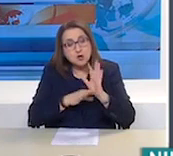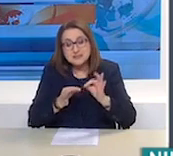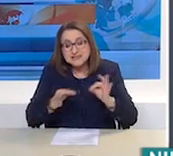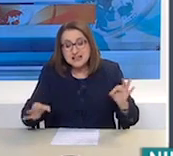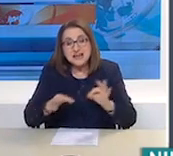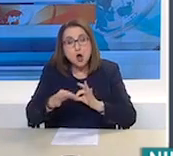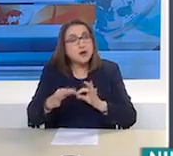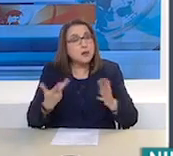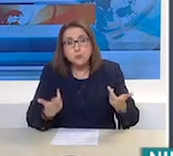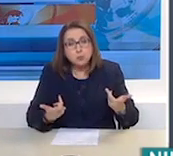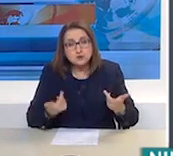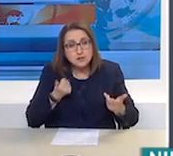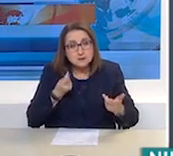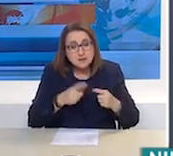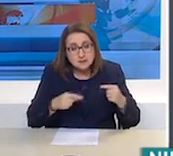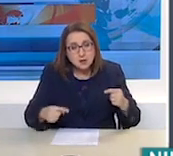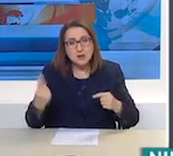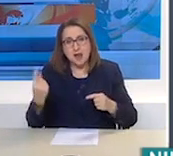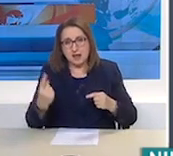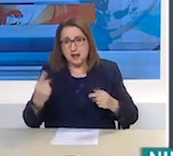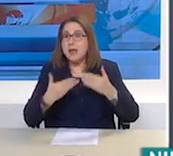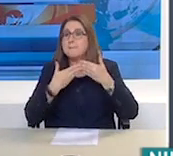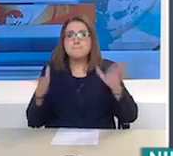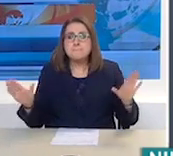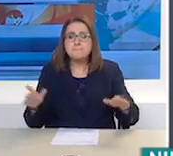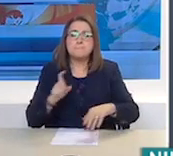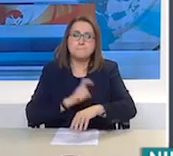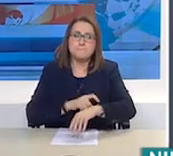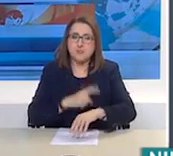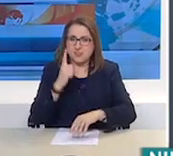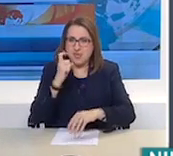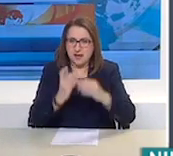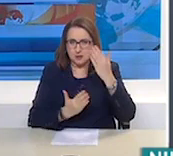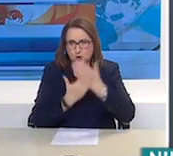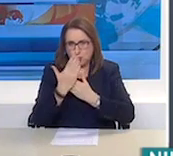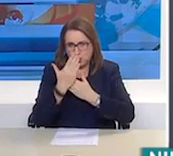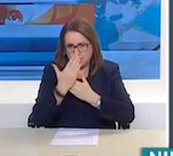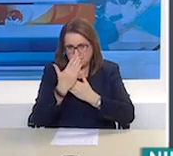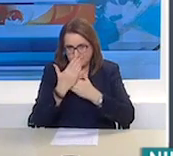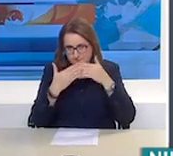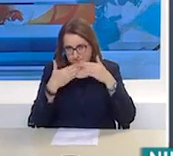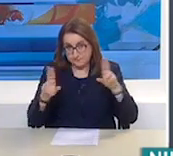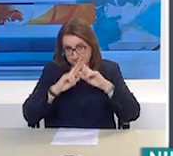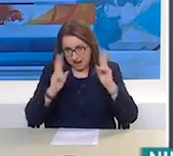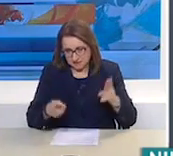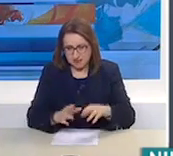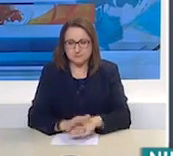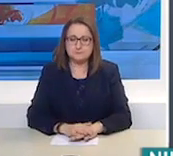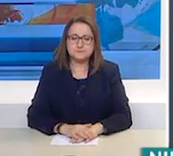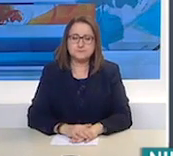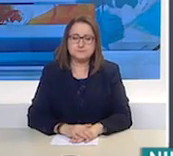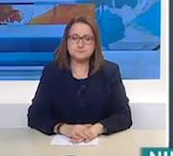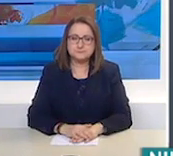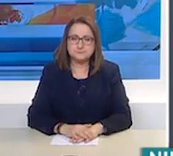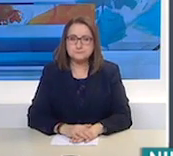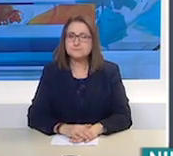καταστήματα του λιανικού εμπορίου. Η ώρα έναρξης λειτουργία τους ορίζεται στις 10 μεσημβρίας.